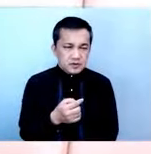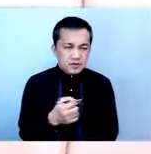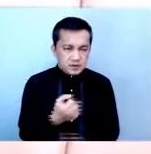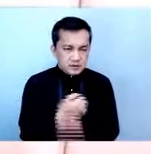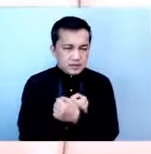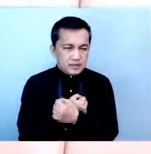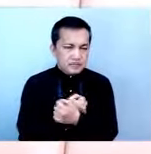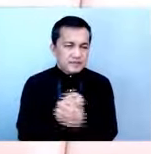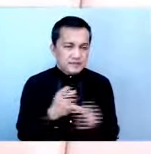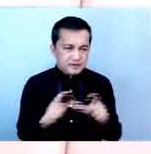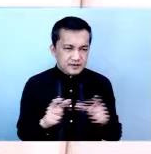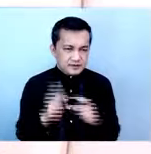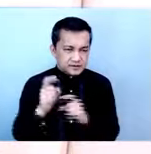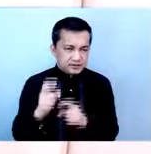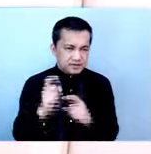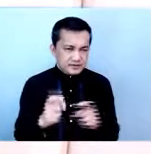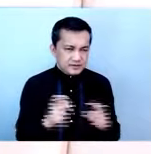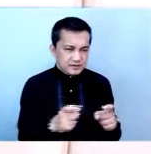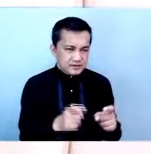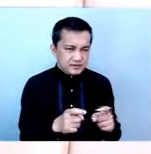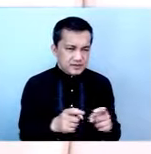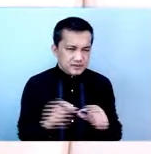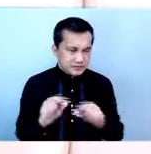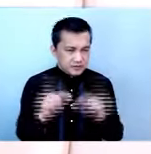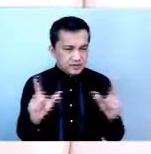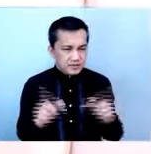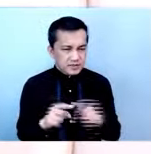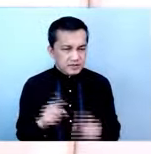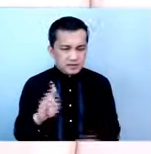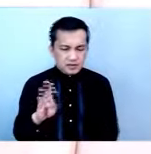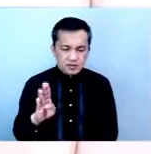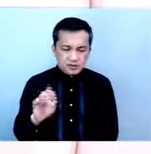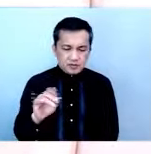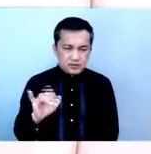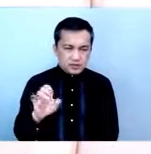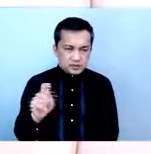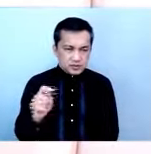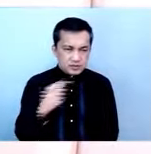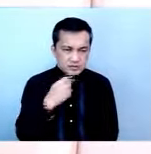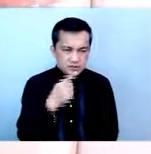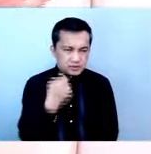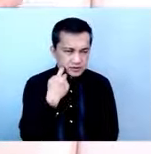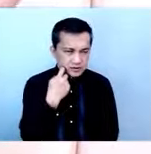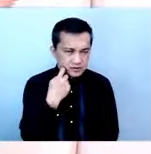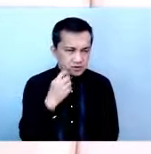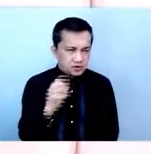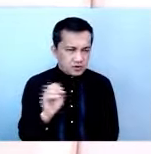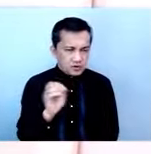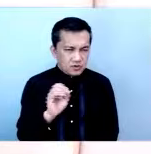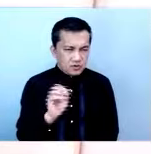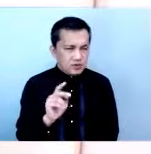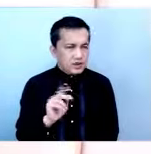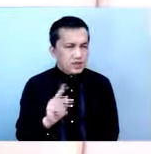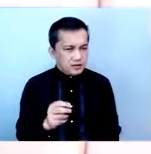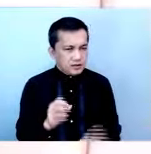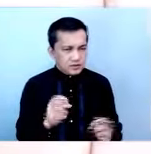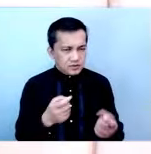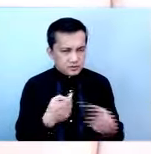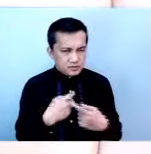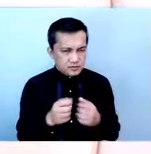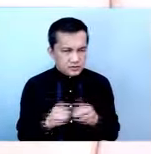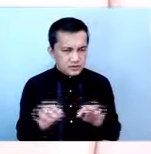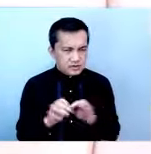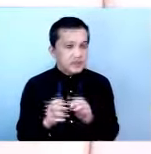gifts. So, I like gifting people, surprising them. Pero si Boyet, recently, sinabi niya sa akin na okay lang wala nang to, basta magkasama tayo.